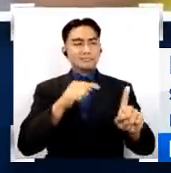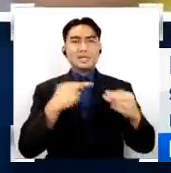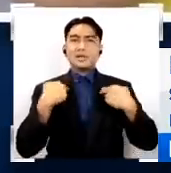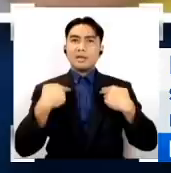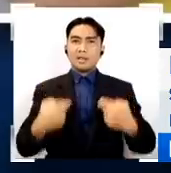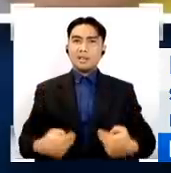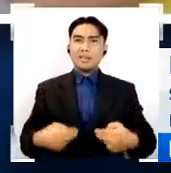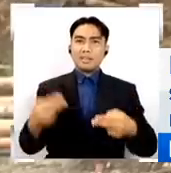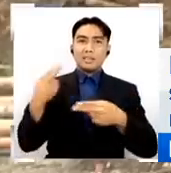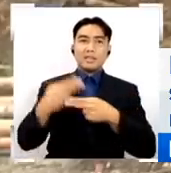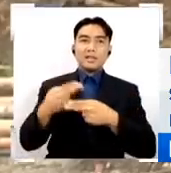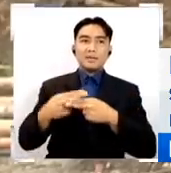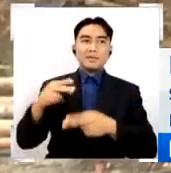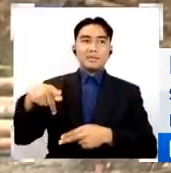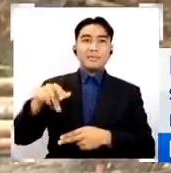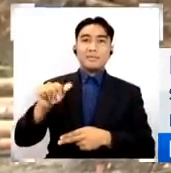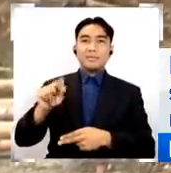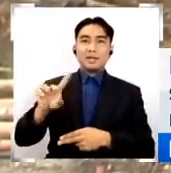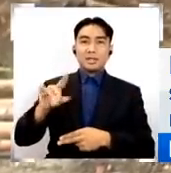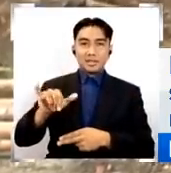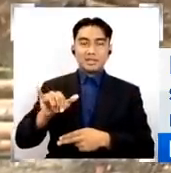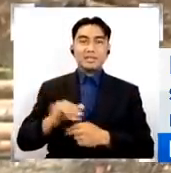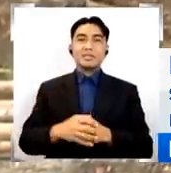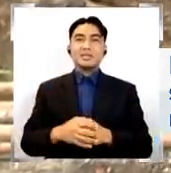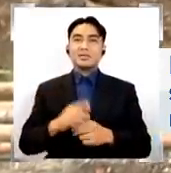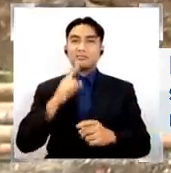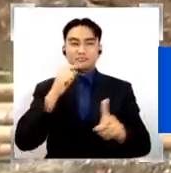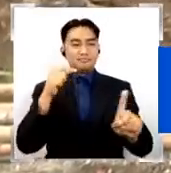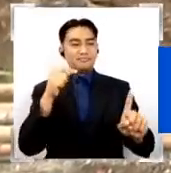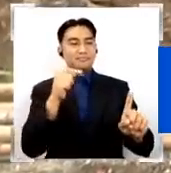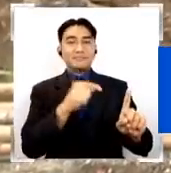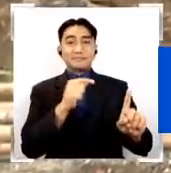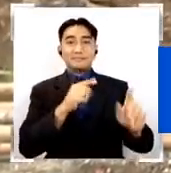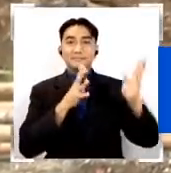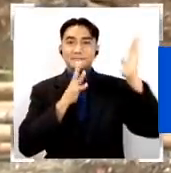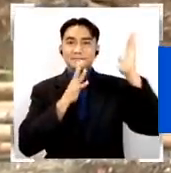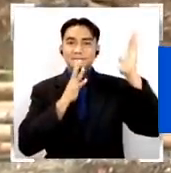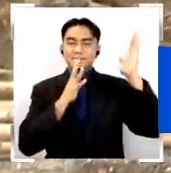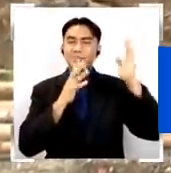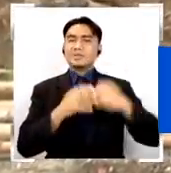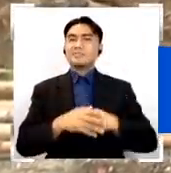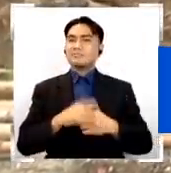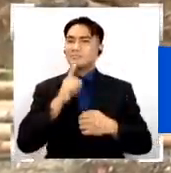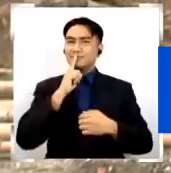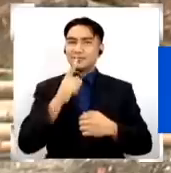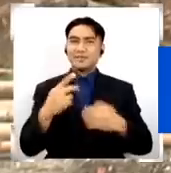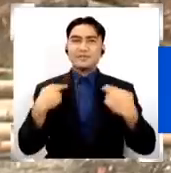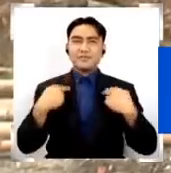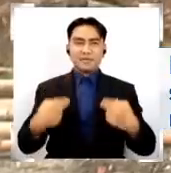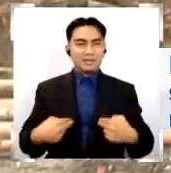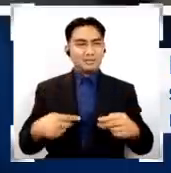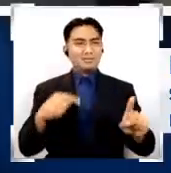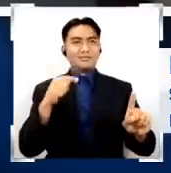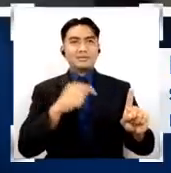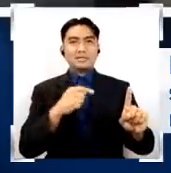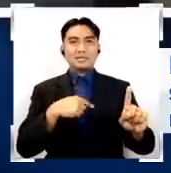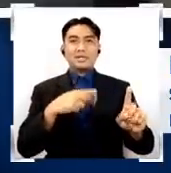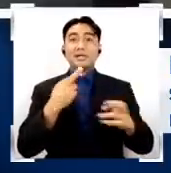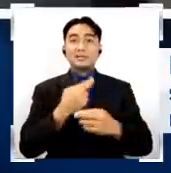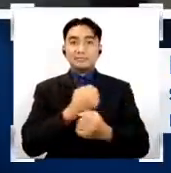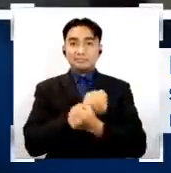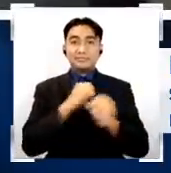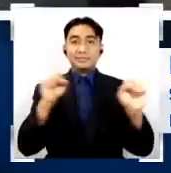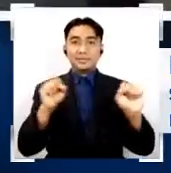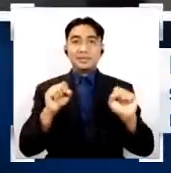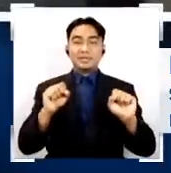Pandi. Pandi was very healthy. He's actually probably the biggest pangolin that was ever rescued by DNRBMB. Smooth pa